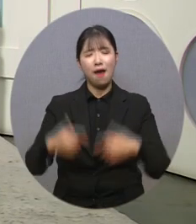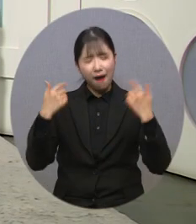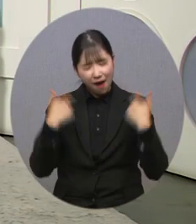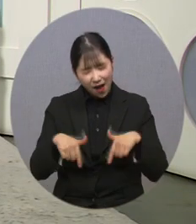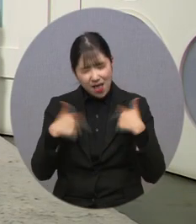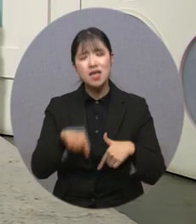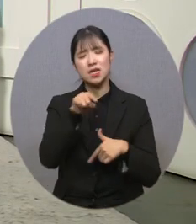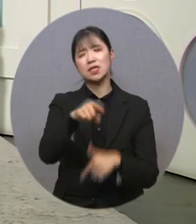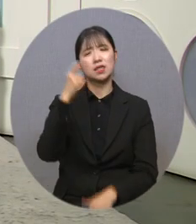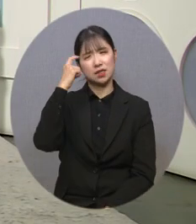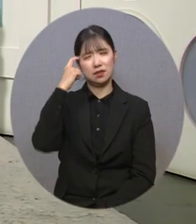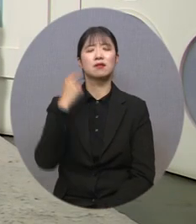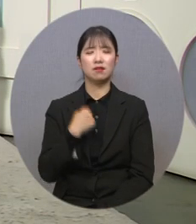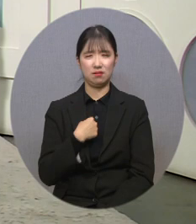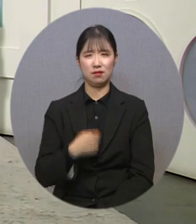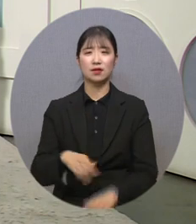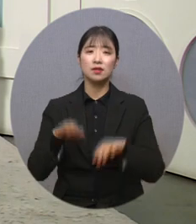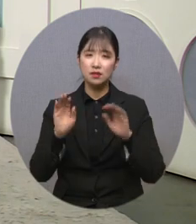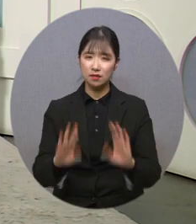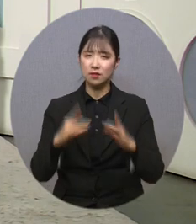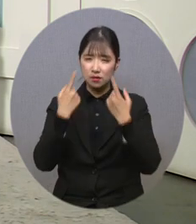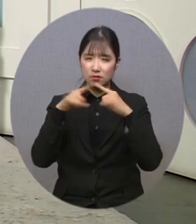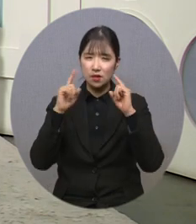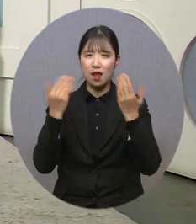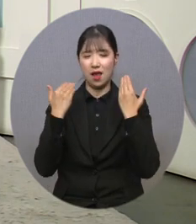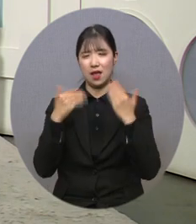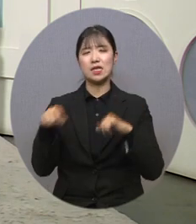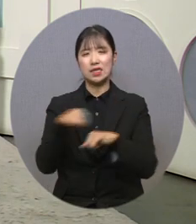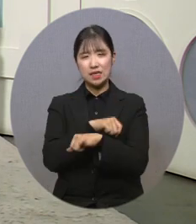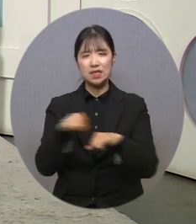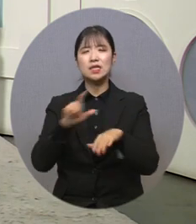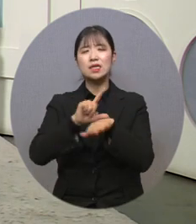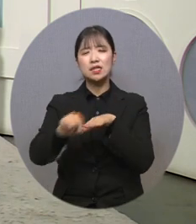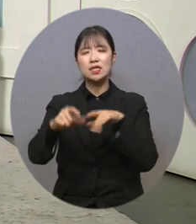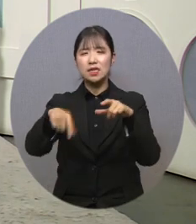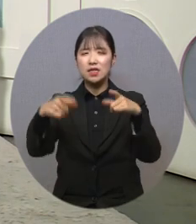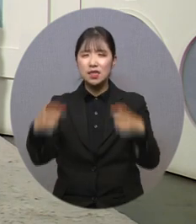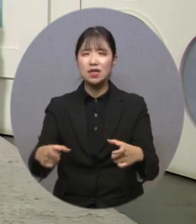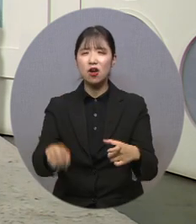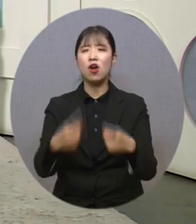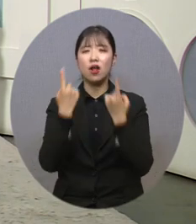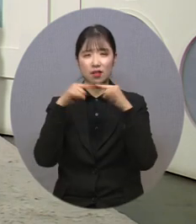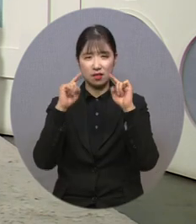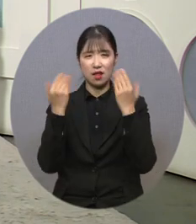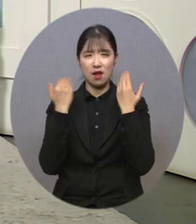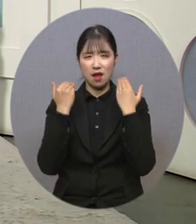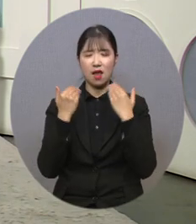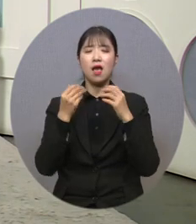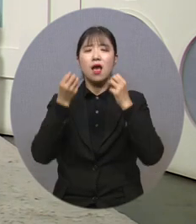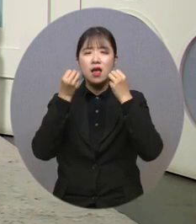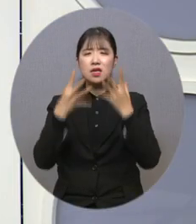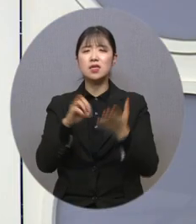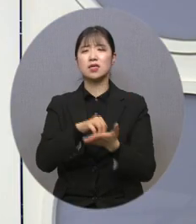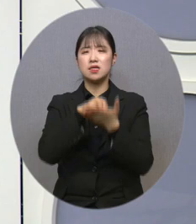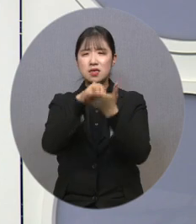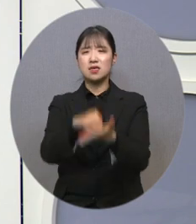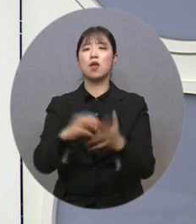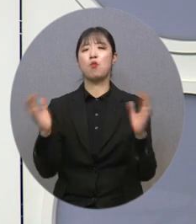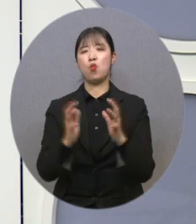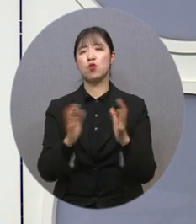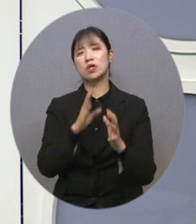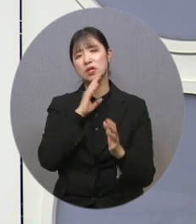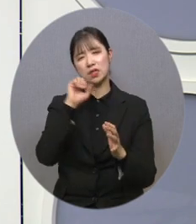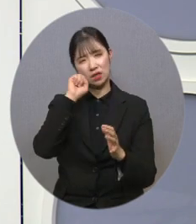게 그겁니다. 지금 예. 대학은 특히 지역에 위치한 대학은 굉장히 신입생 모집에 어렵습니다.